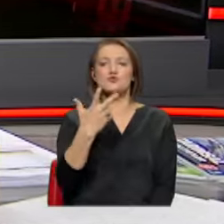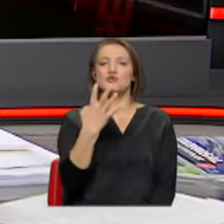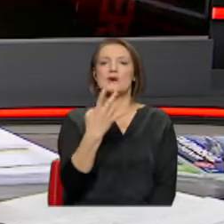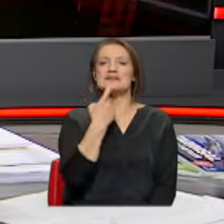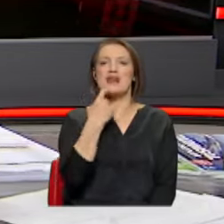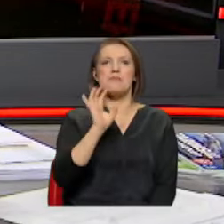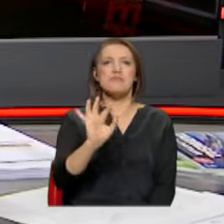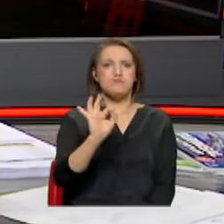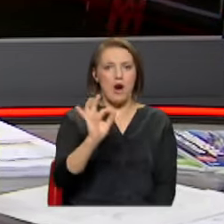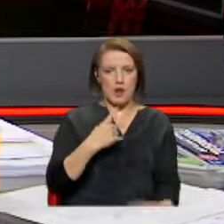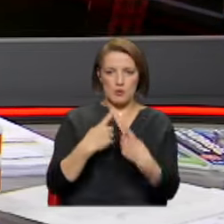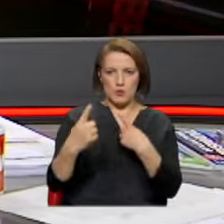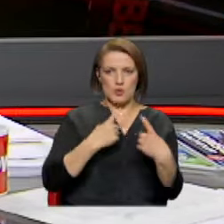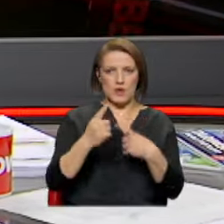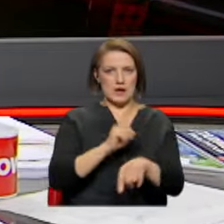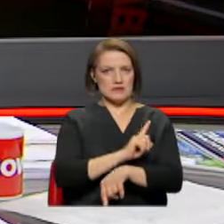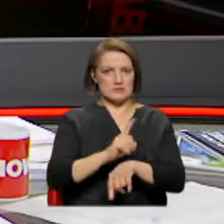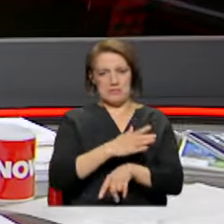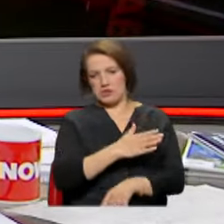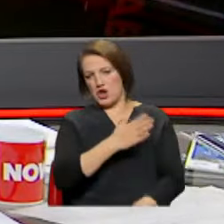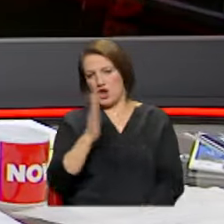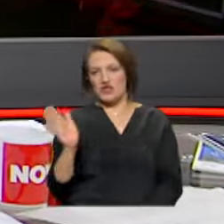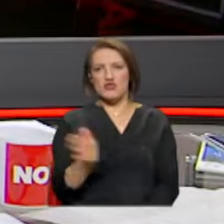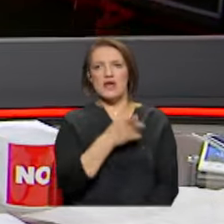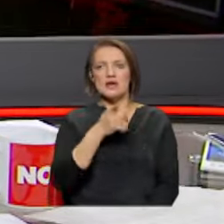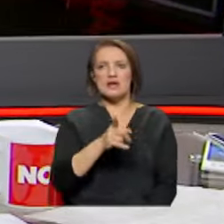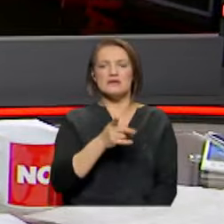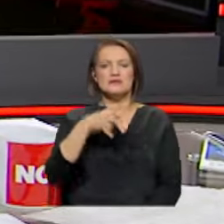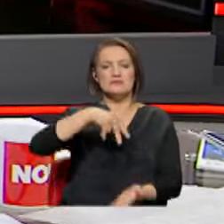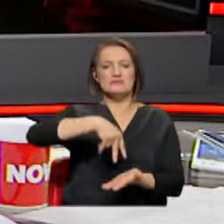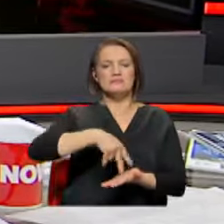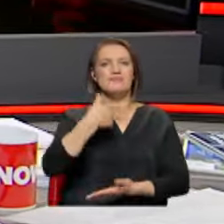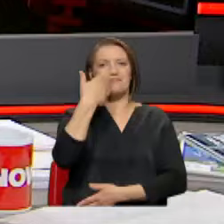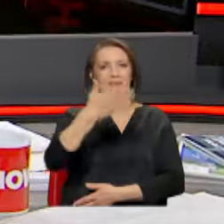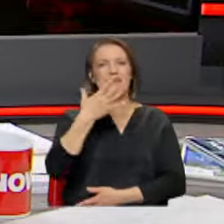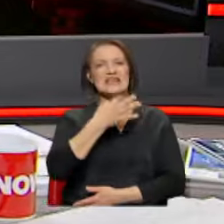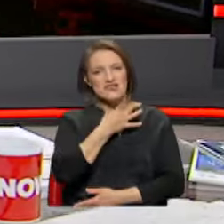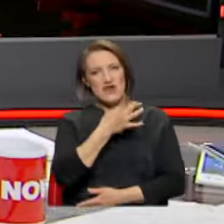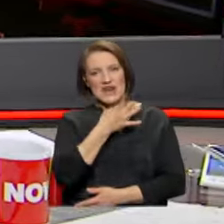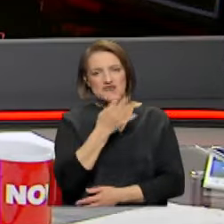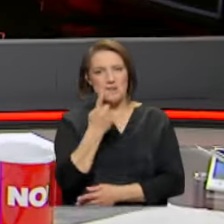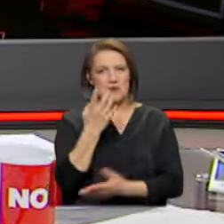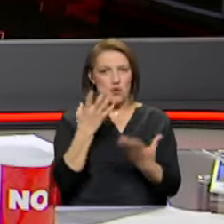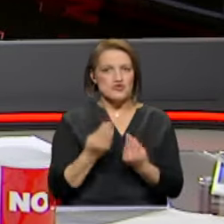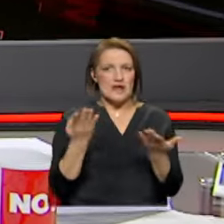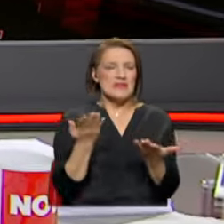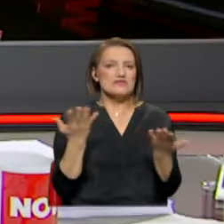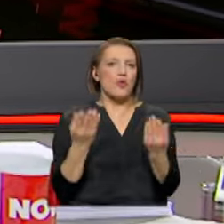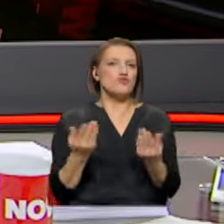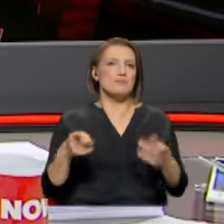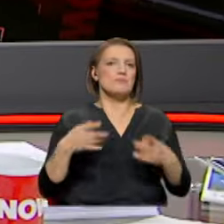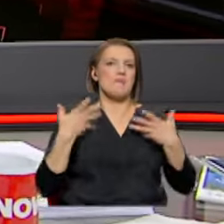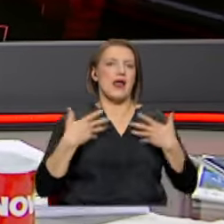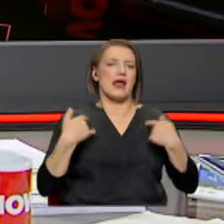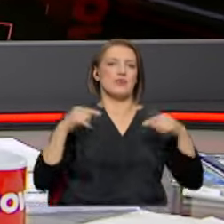böyle konuşarak mı geçireceğiz? Kürsüden bunları rica mı edeceğiz? Nasıl olacak yani? Merak ettiğim